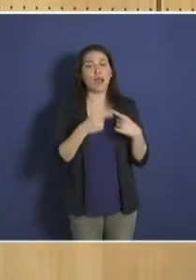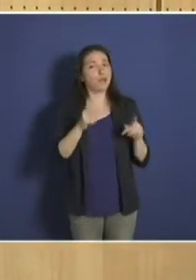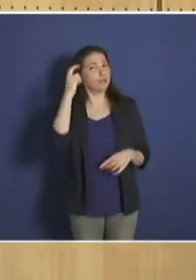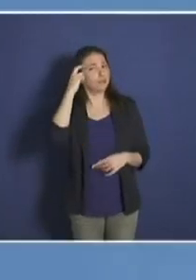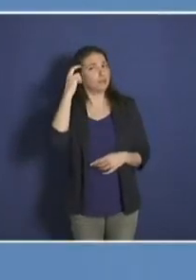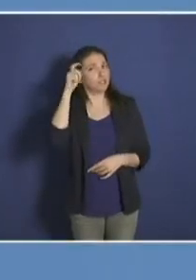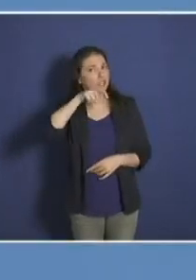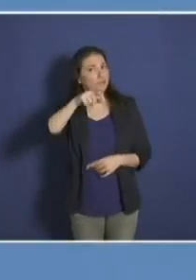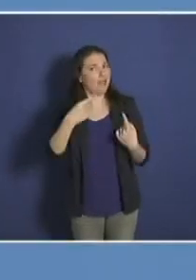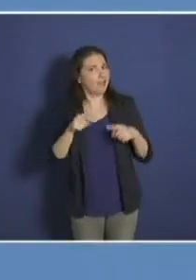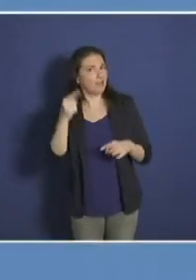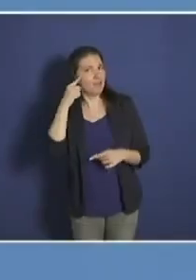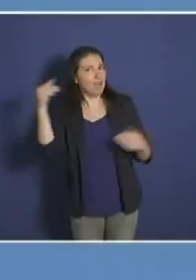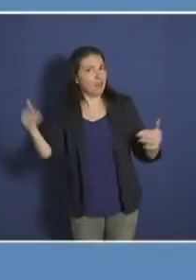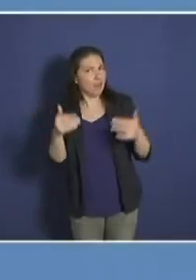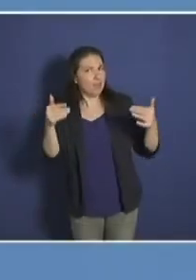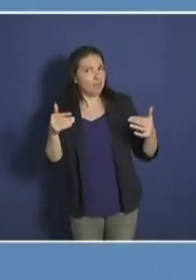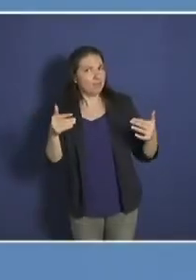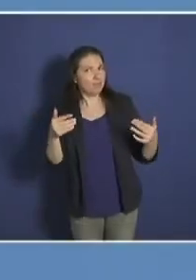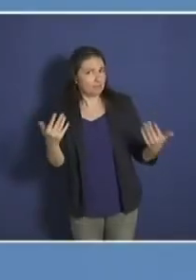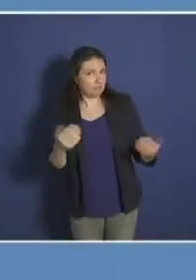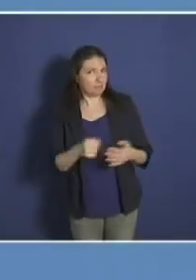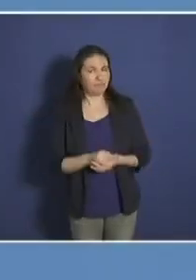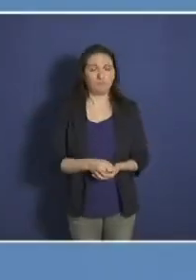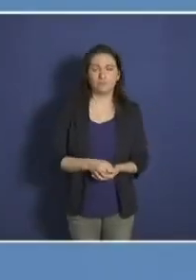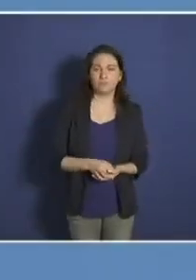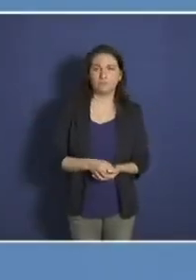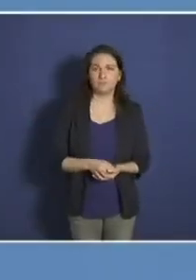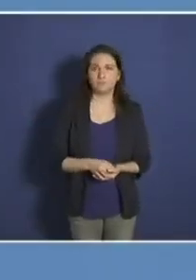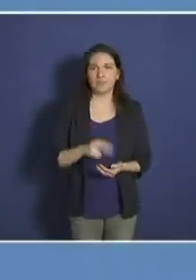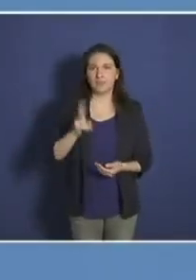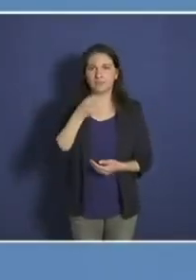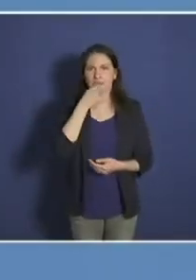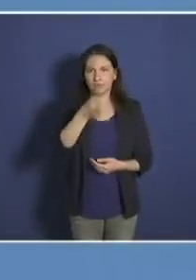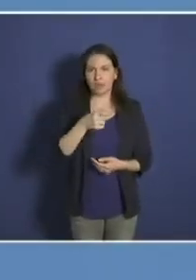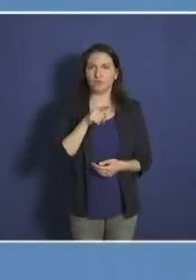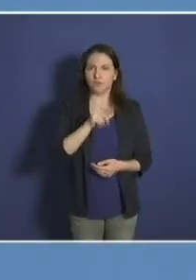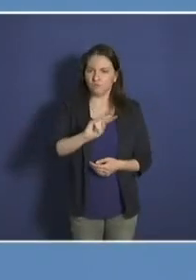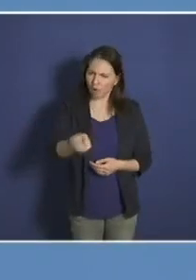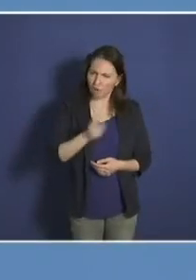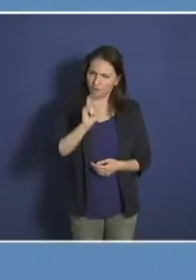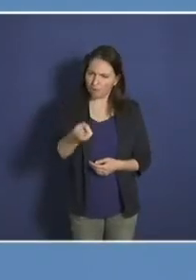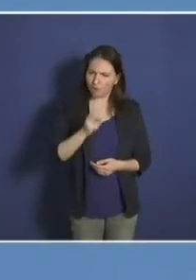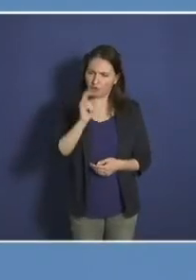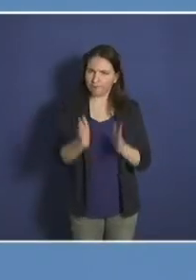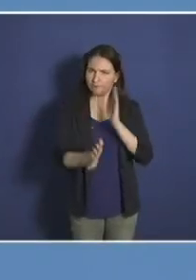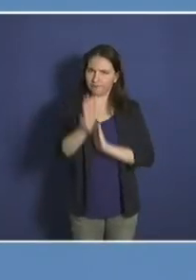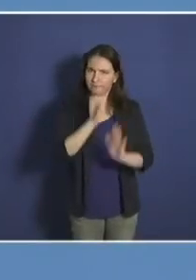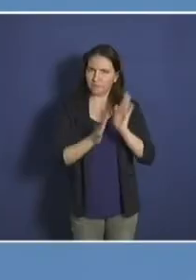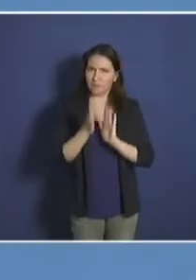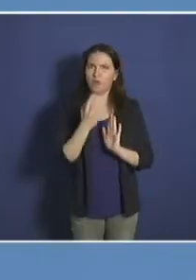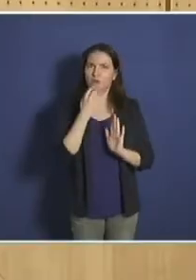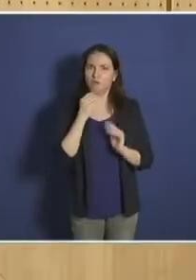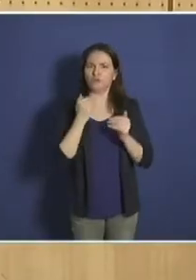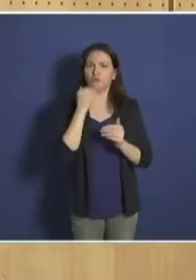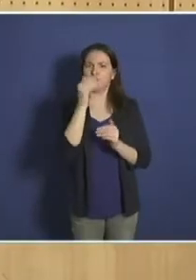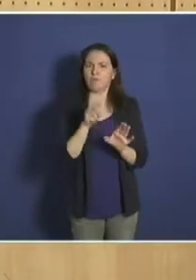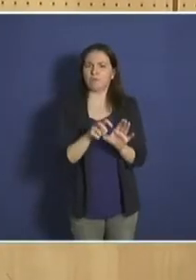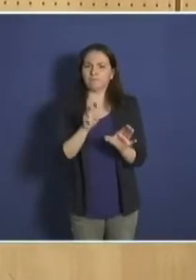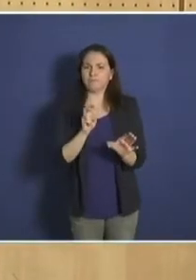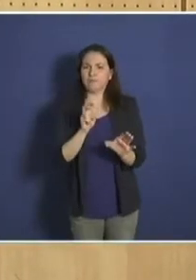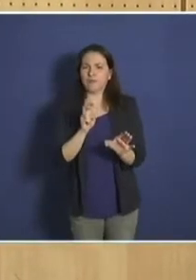haben? Und die zweite Frage ganz kurz. Sie haben ja wiederholt gesagt, dass Sie sich zurückziehen wollen, aber da war immer so ein bisschen